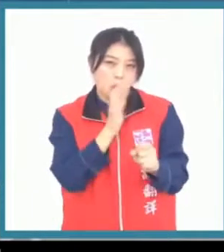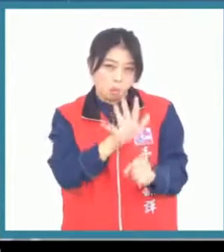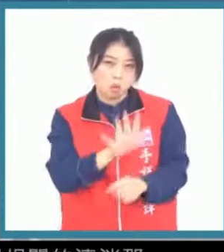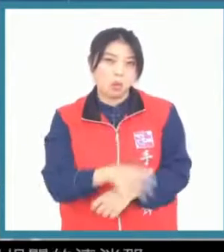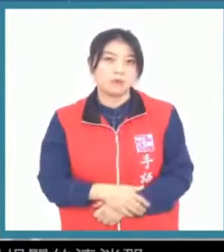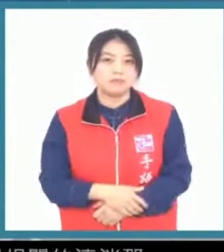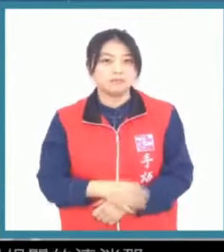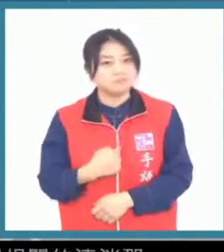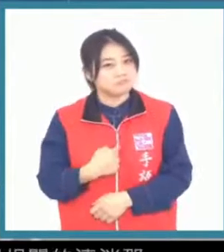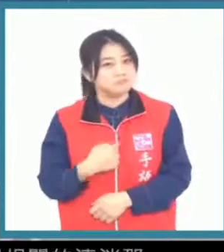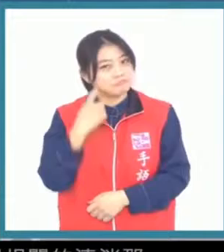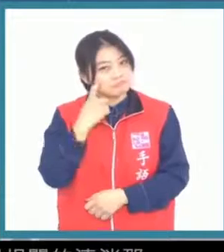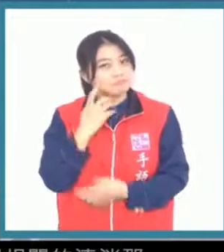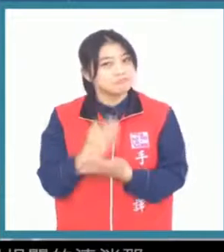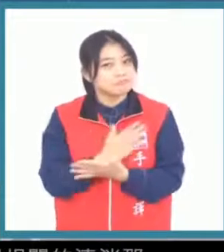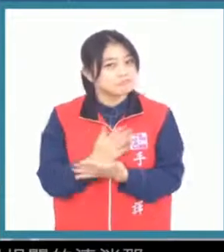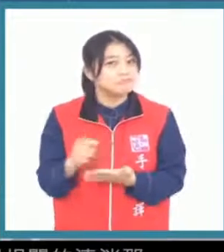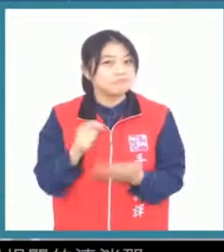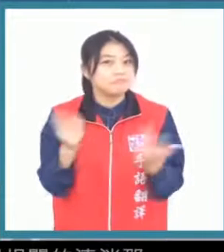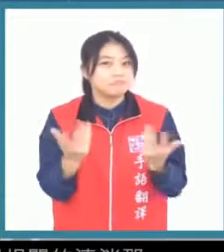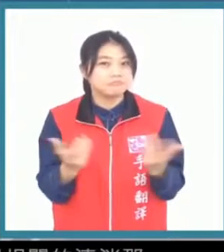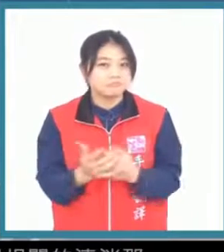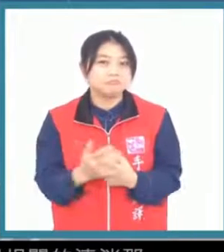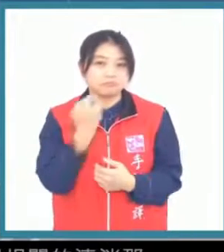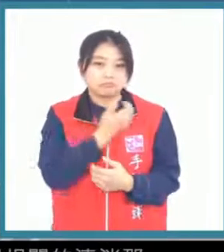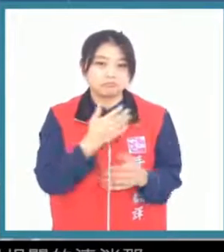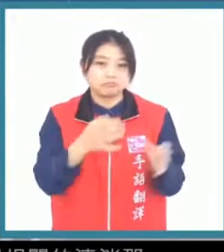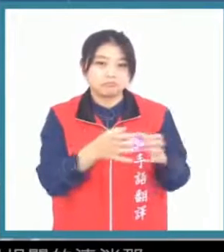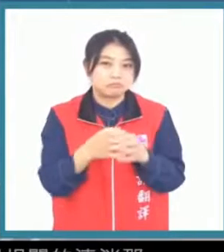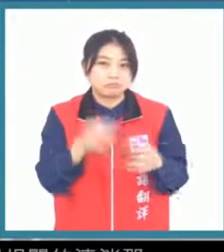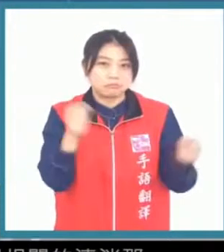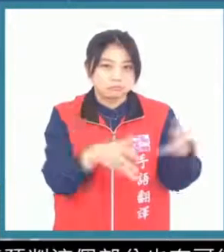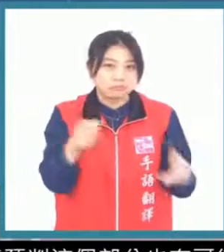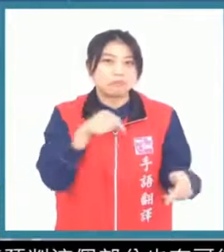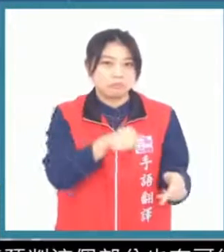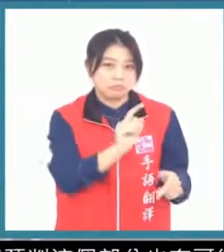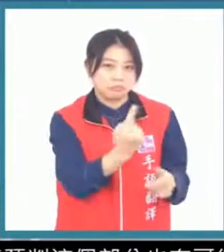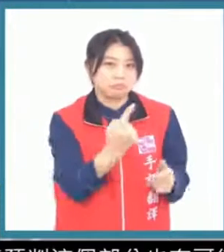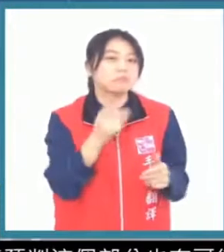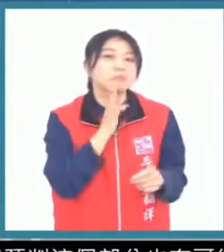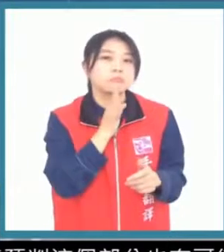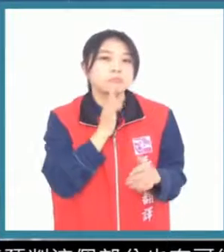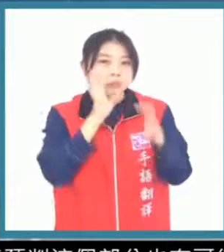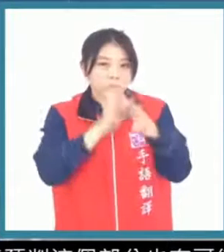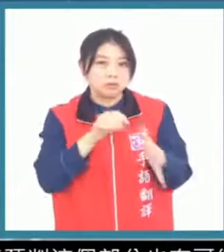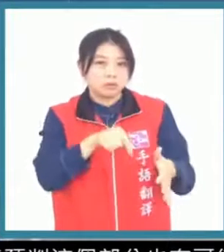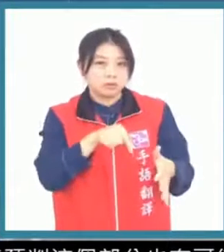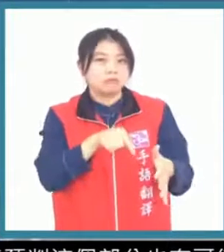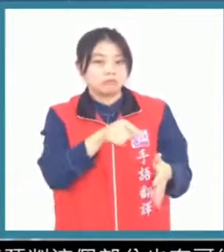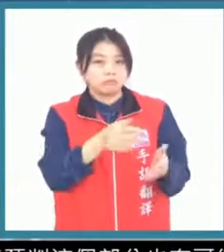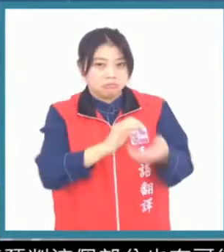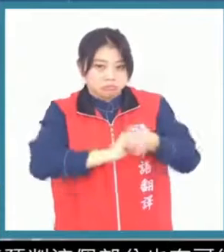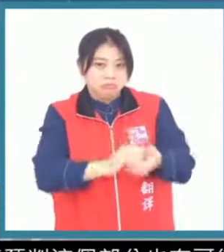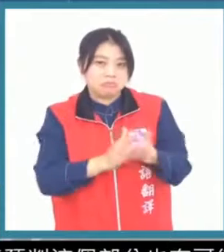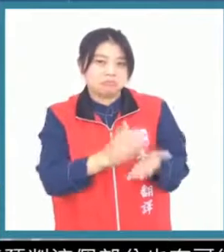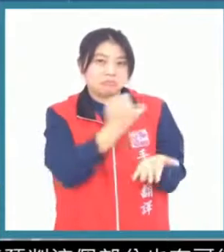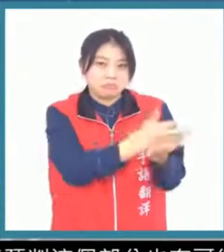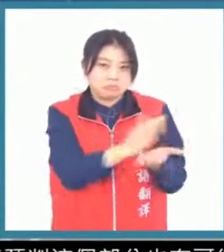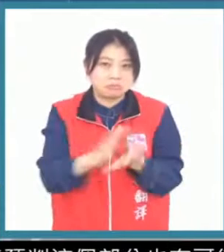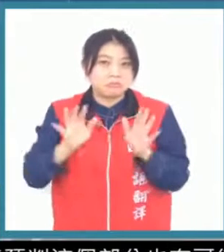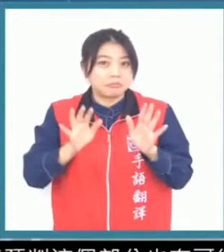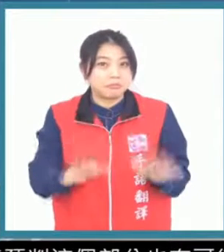那么预判这个部分也有可能是群聚感染的根源，因此这个移工宿舍要就地隔离。目前